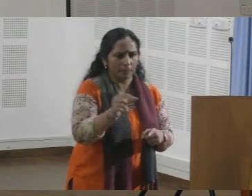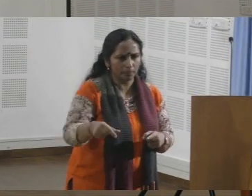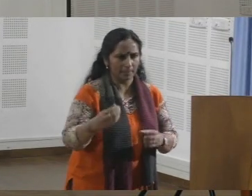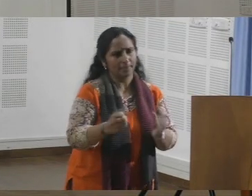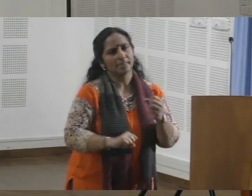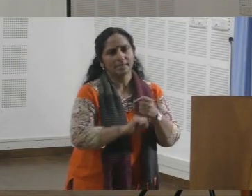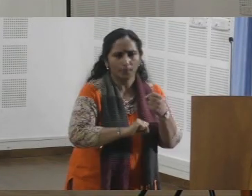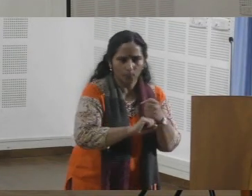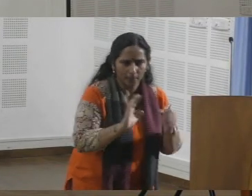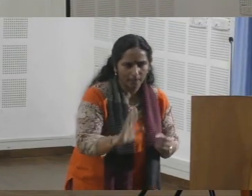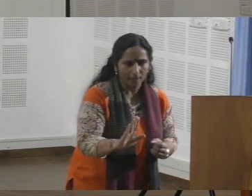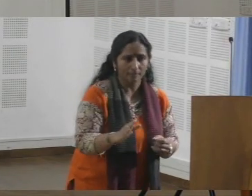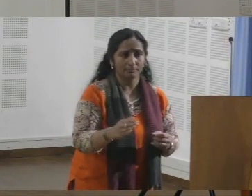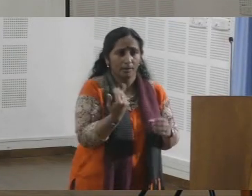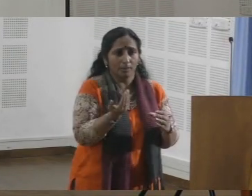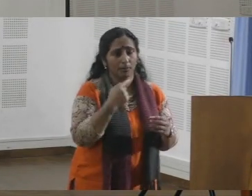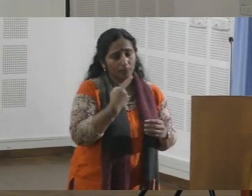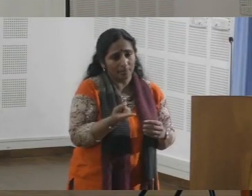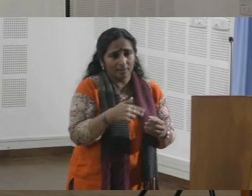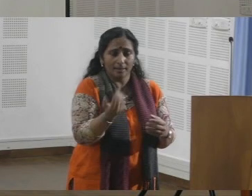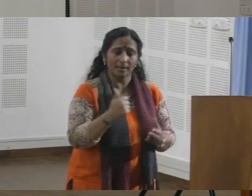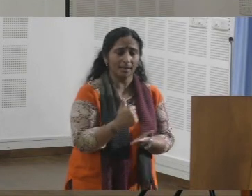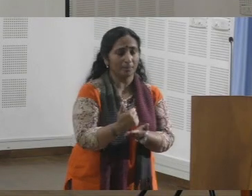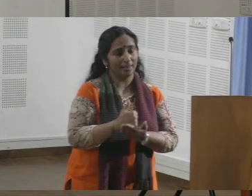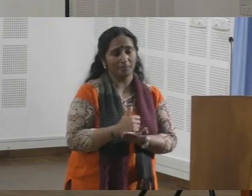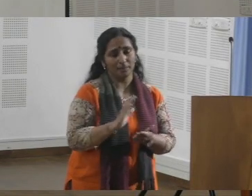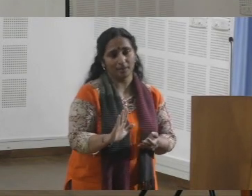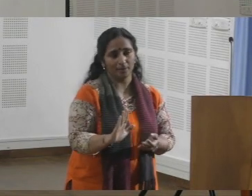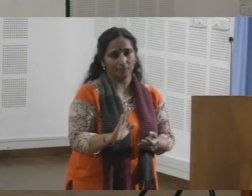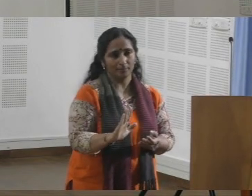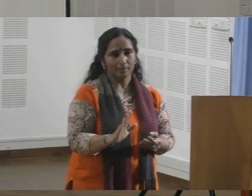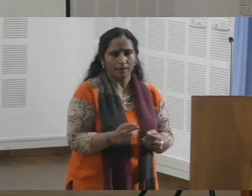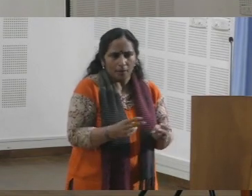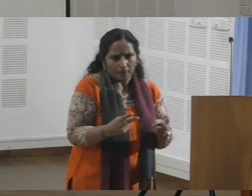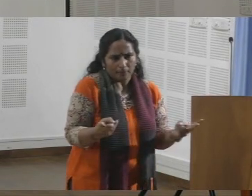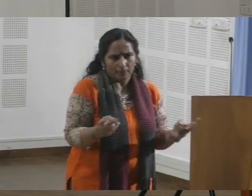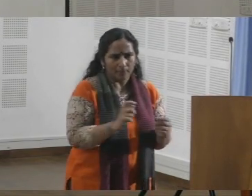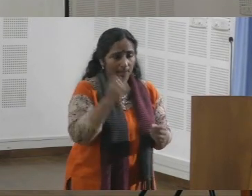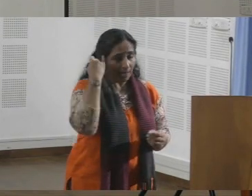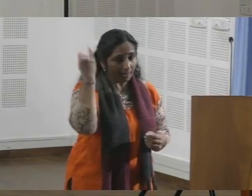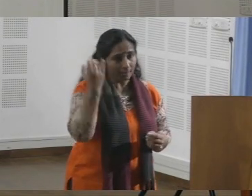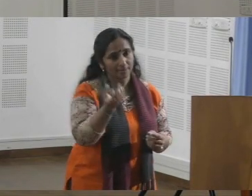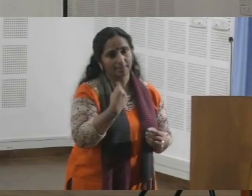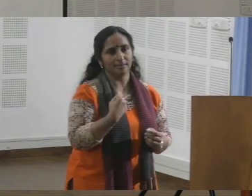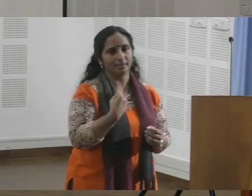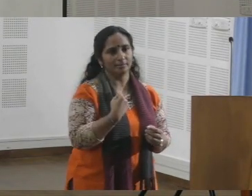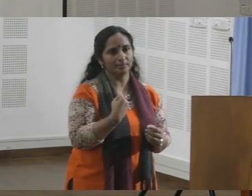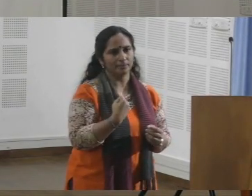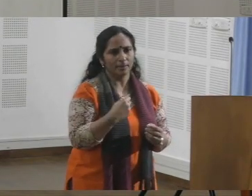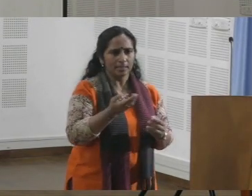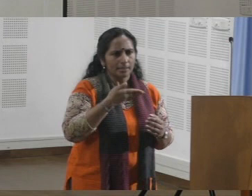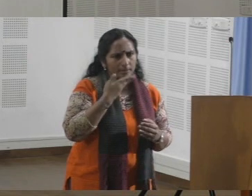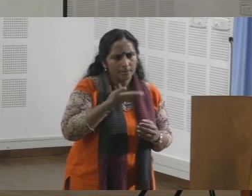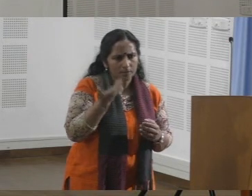തന്ന മെസ്സേജസൊക്കെ എനിക്ക് ഒരുപാട് ഹെൽപ്പായി. ബബിൾസിൽ പ്രാക്ടിക്കൽസ് ചെയ്തപ്പോൾ എനിക്ക് കുറേ ഐഡിയാസ് കിട്ടി. സ്ട്രക്ചർ ടീച്ചിങ് മെത്തേഡും